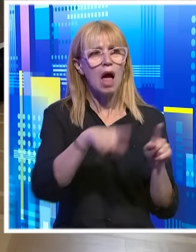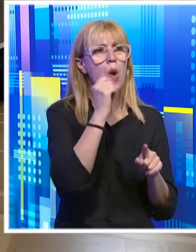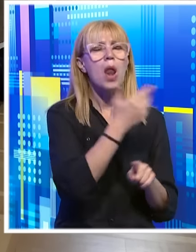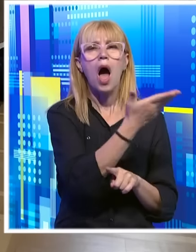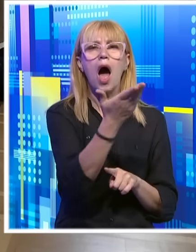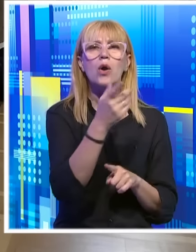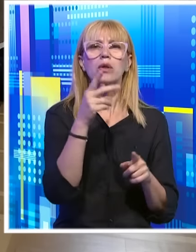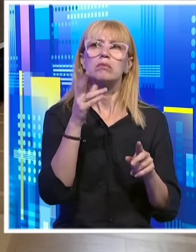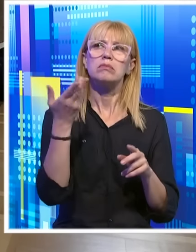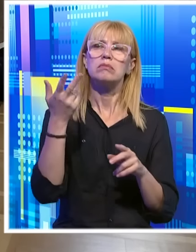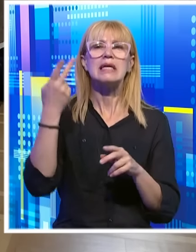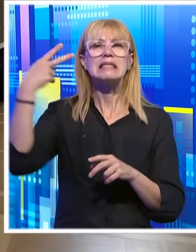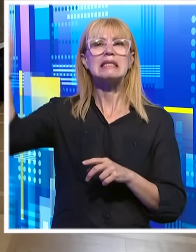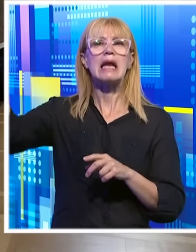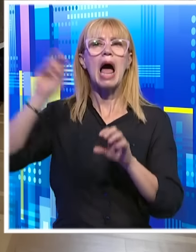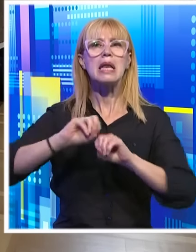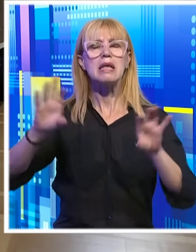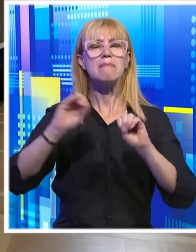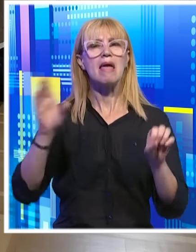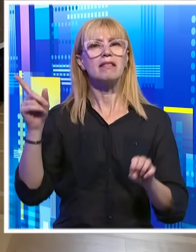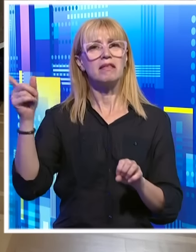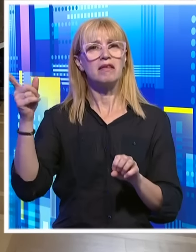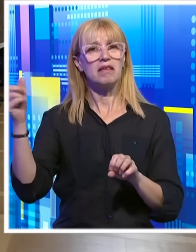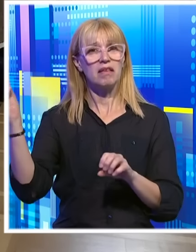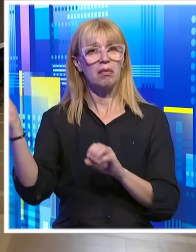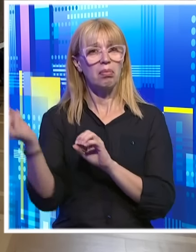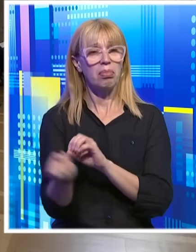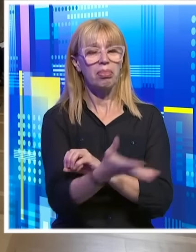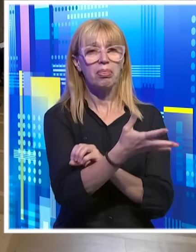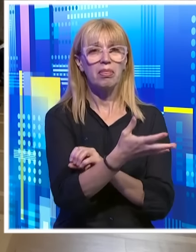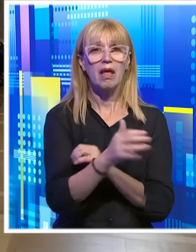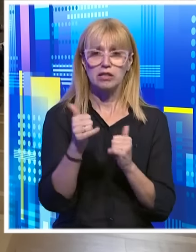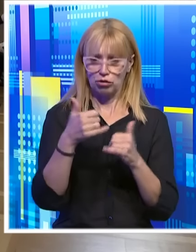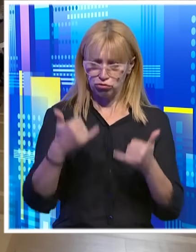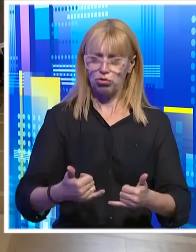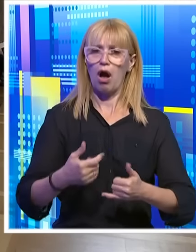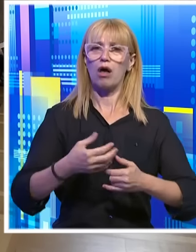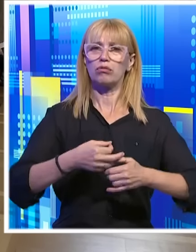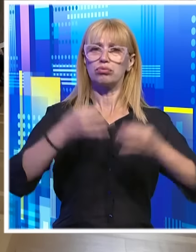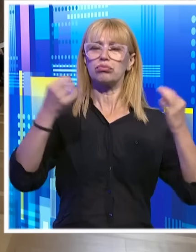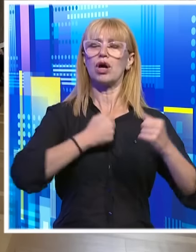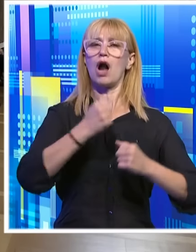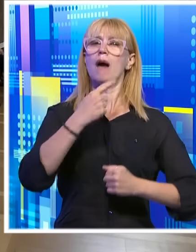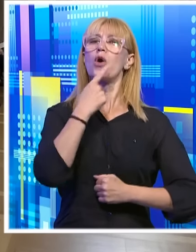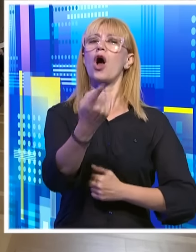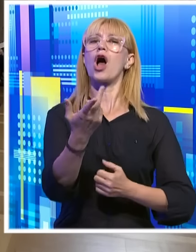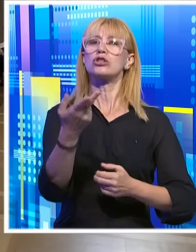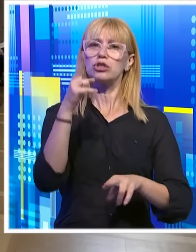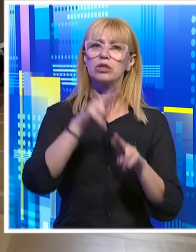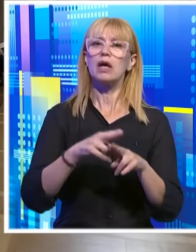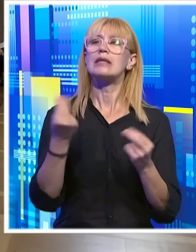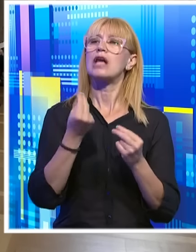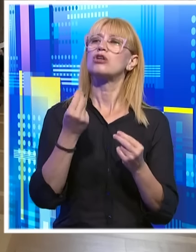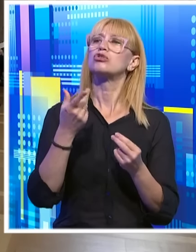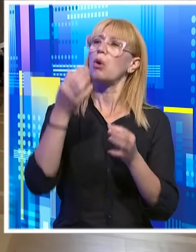sada hrabro ne kažete da ste dali i zbog čega se oslanjamo na baš nemačke garancije, zašto ne pustimo Nemce da